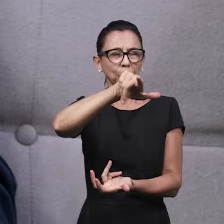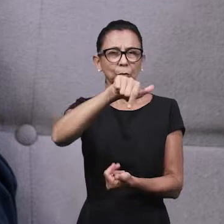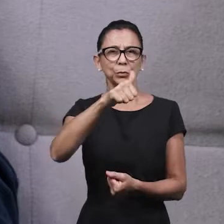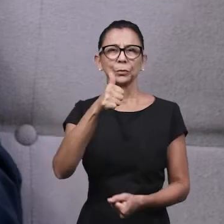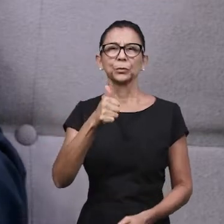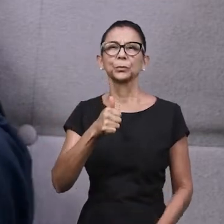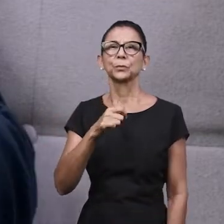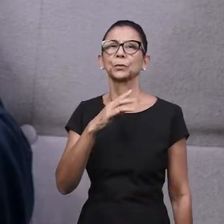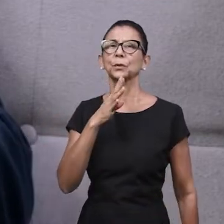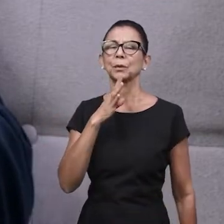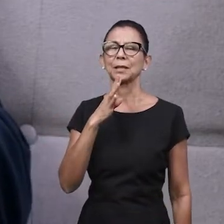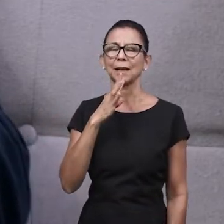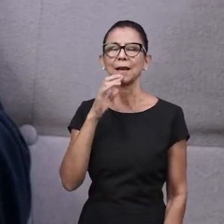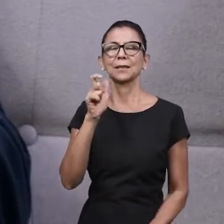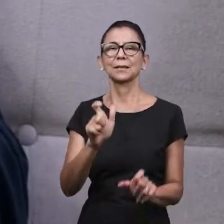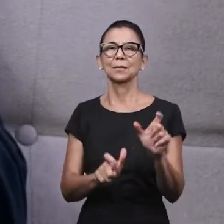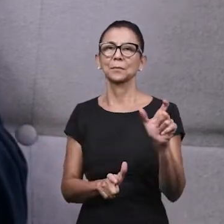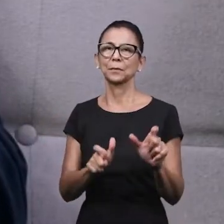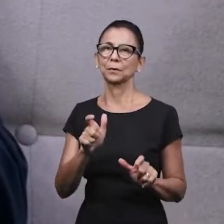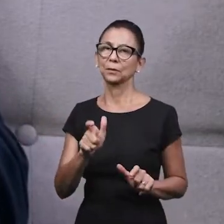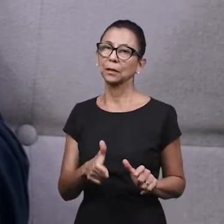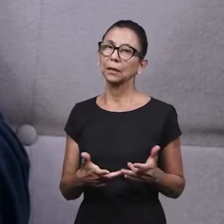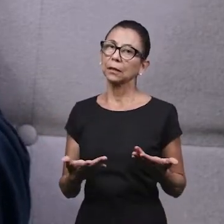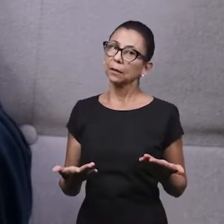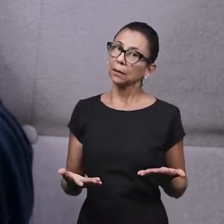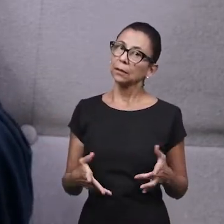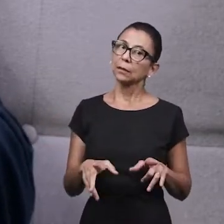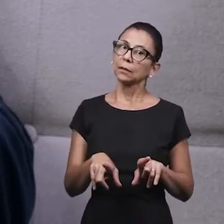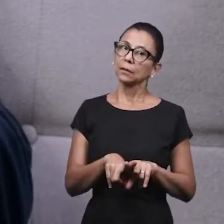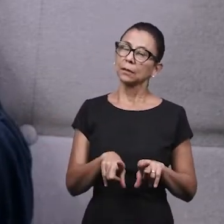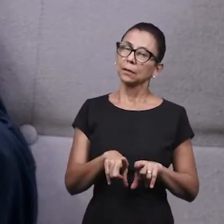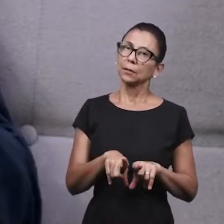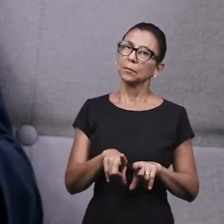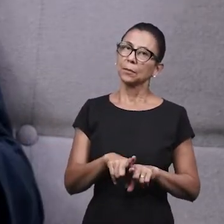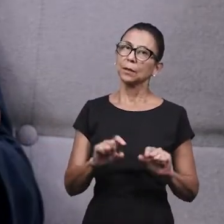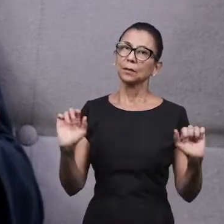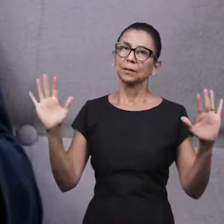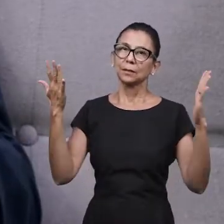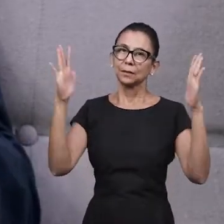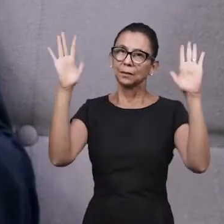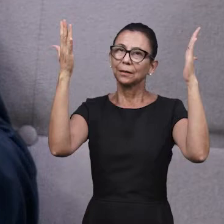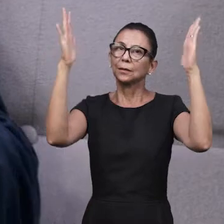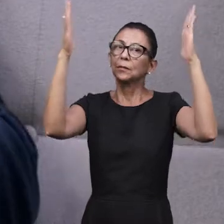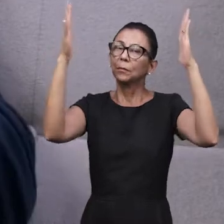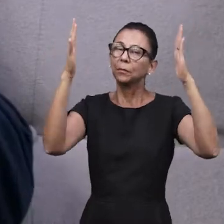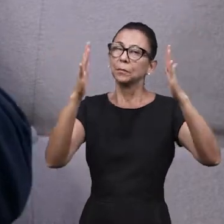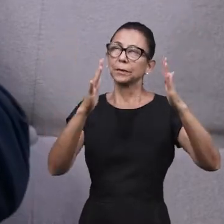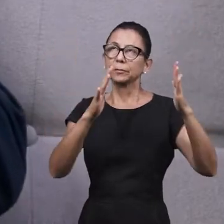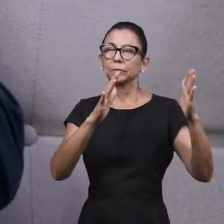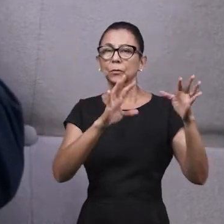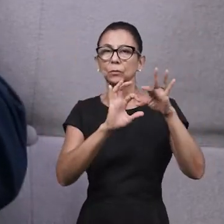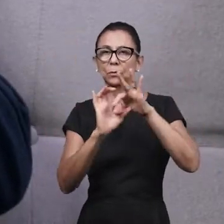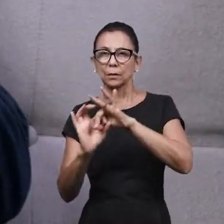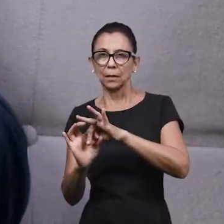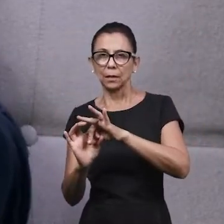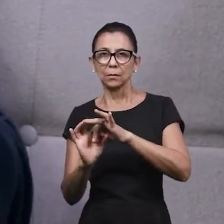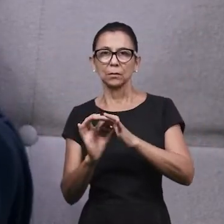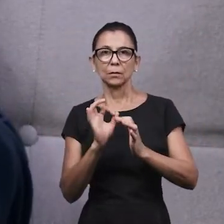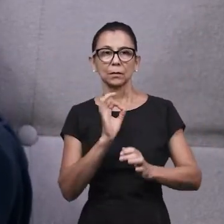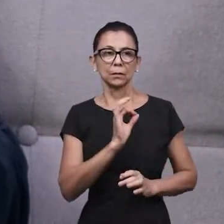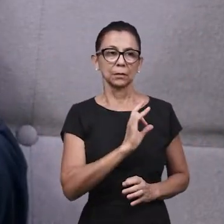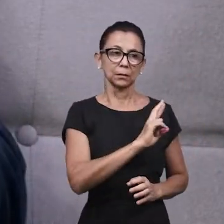mon- mondialement connu et d'une certaine manière très célébré dans un contexte religieux,